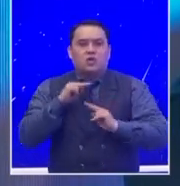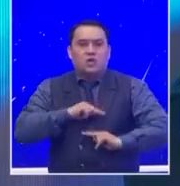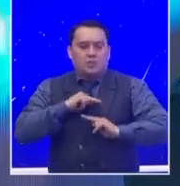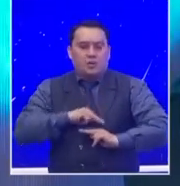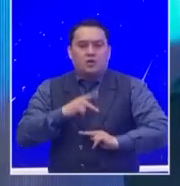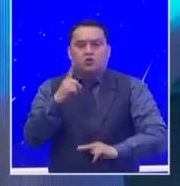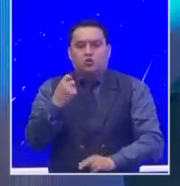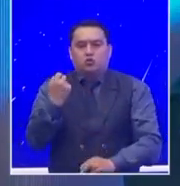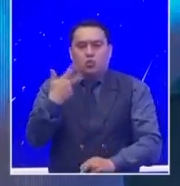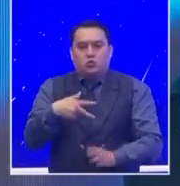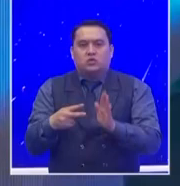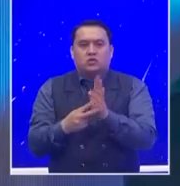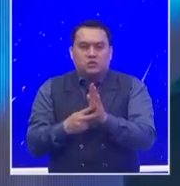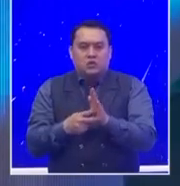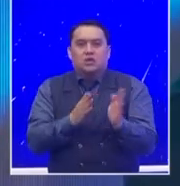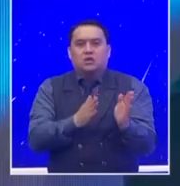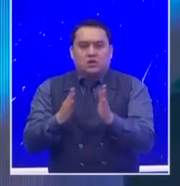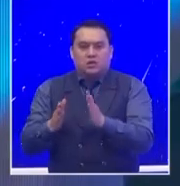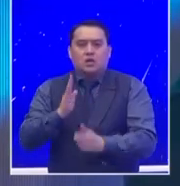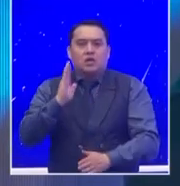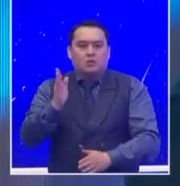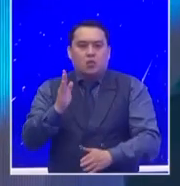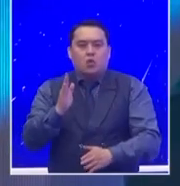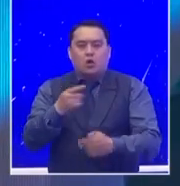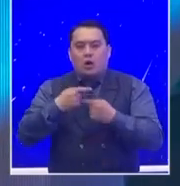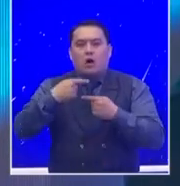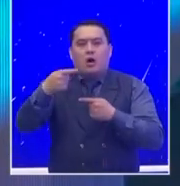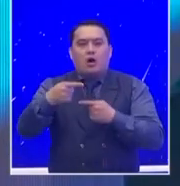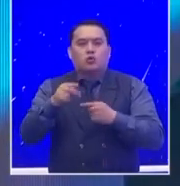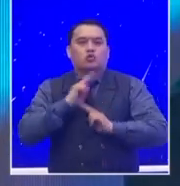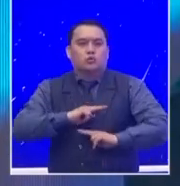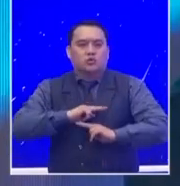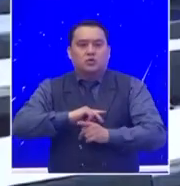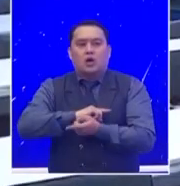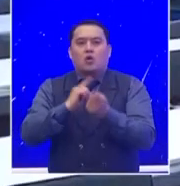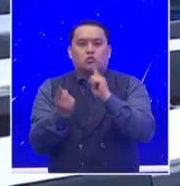кодексінің 138-ші бабымен реттеледі. Егер де қашықтық жұмысқа көшкен кезде